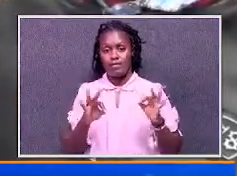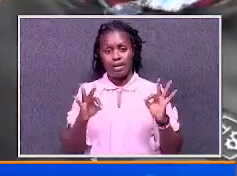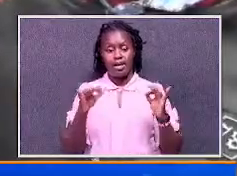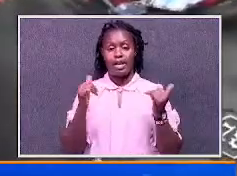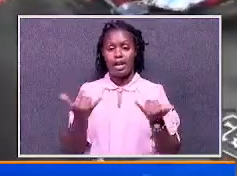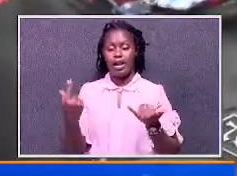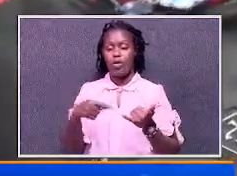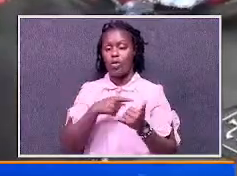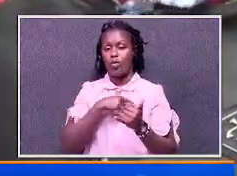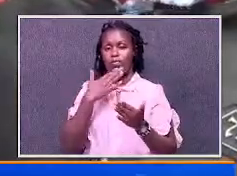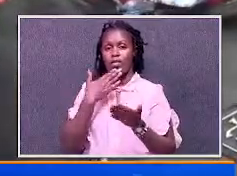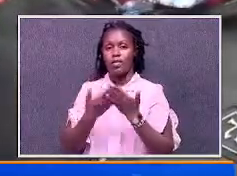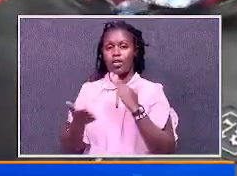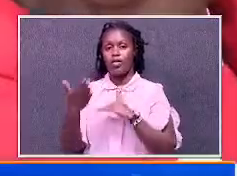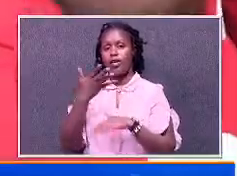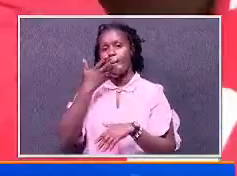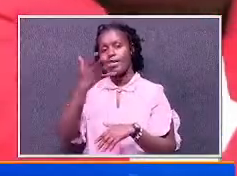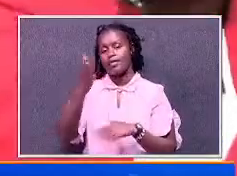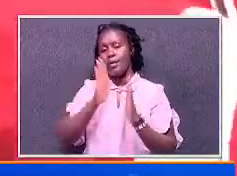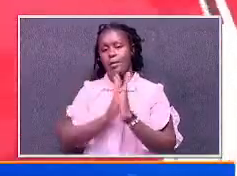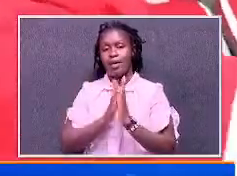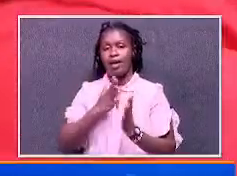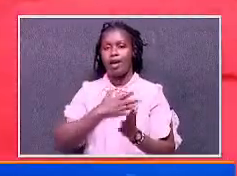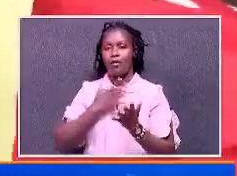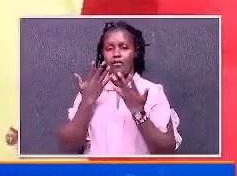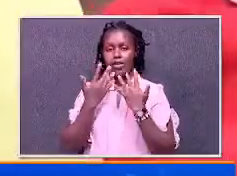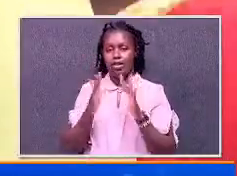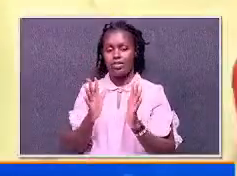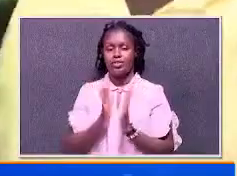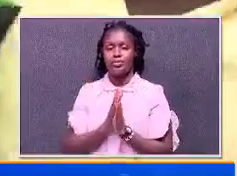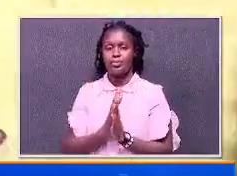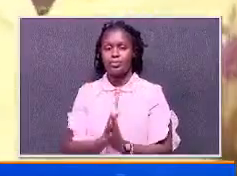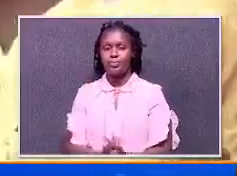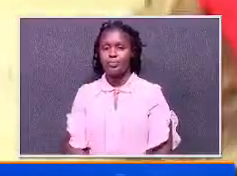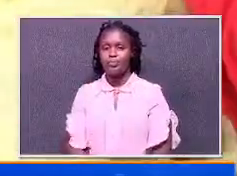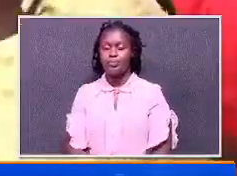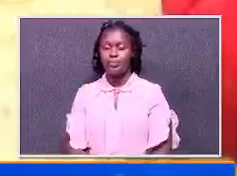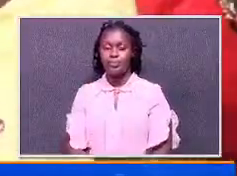Mungu amejibu maombi yetu. Yeah.